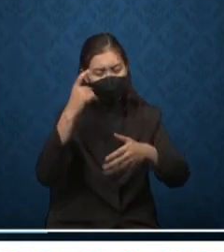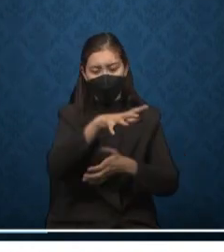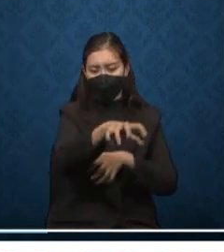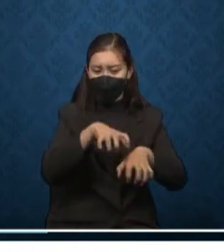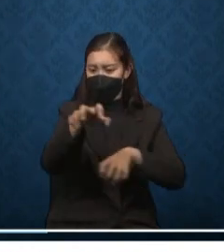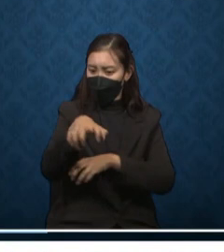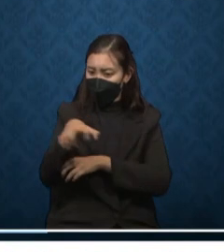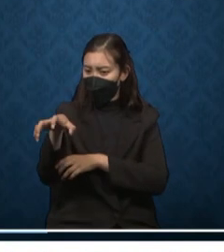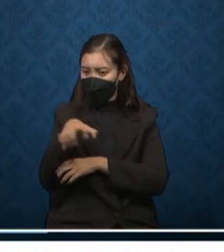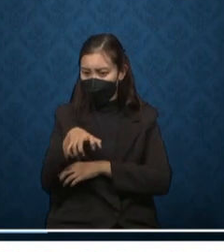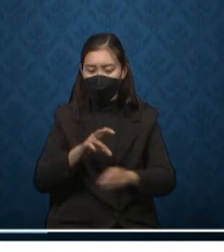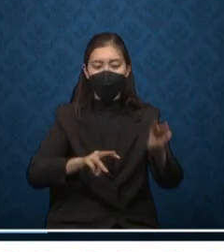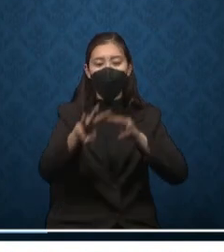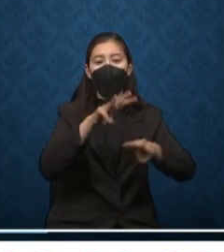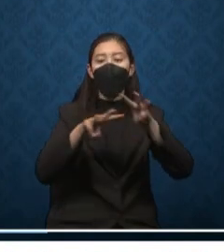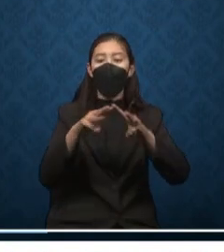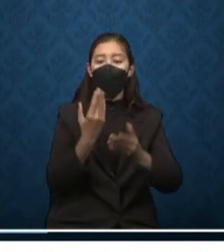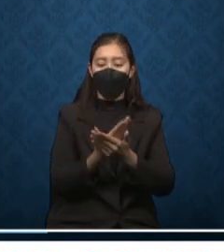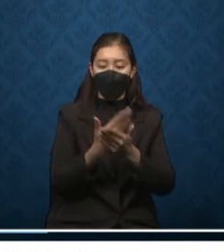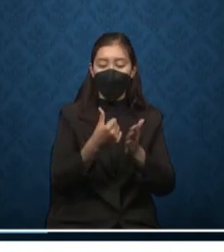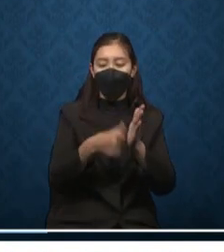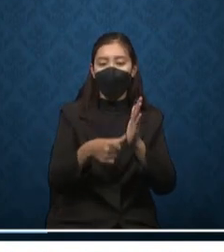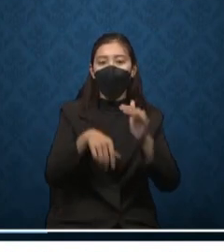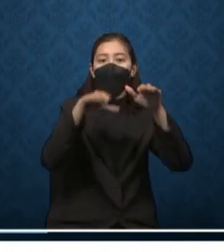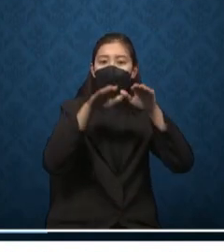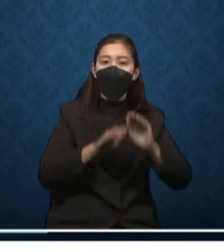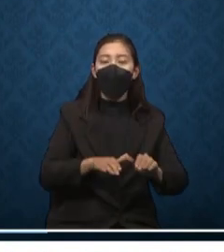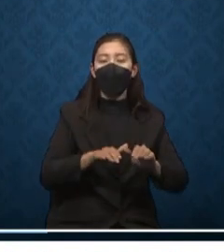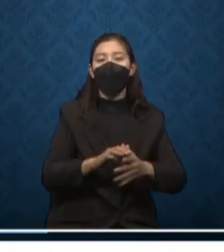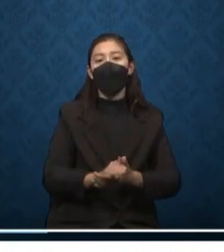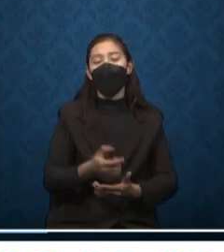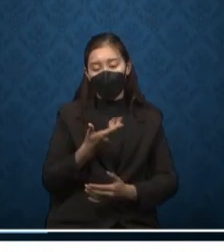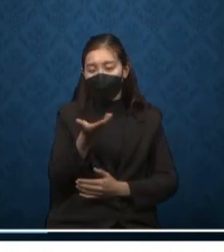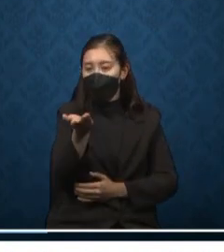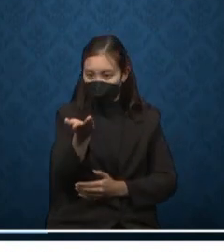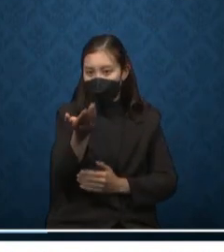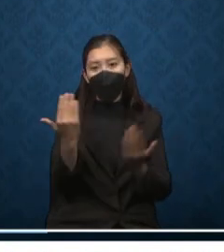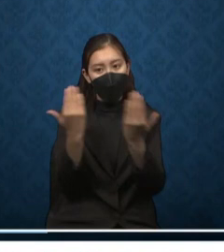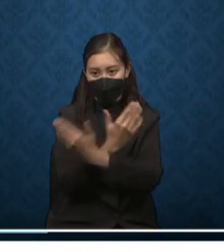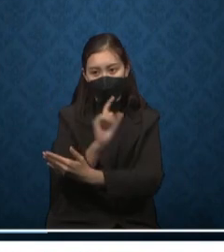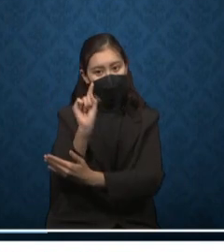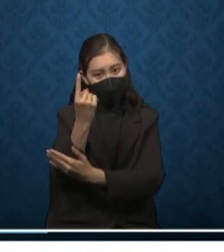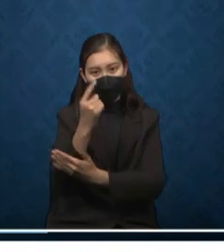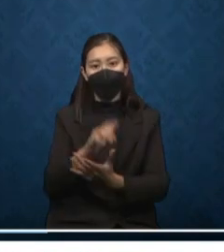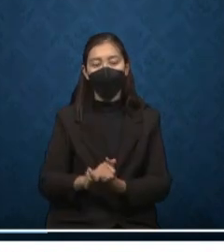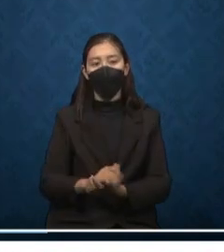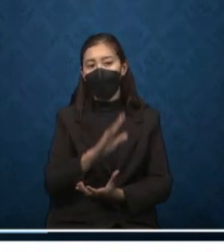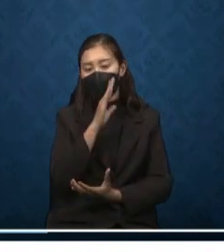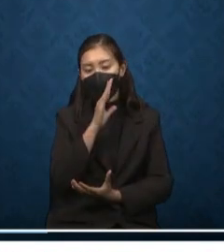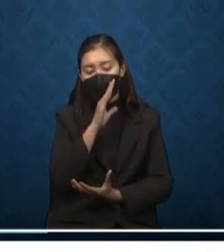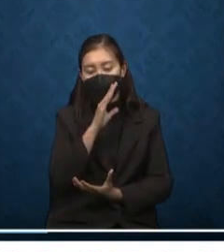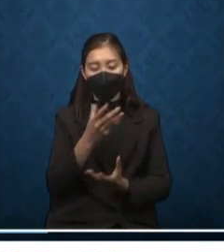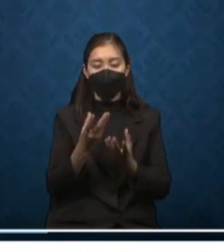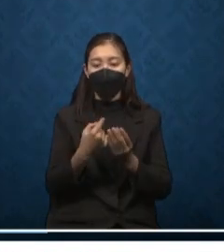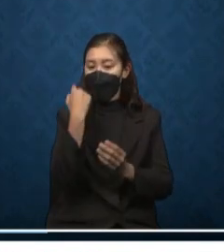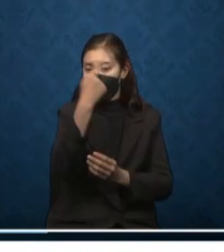ไม่ซึ่งก็มีทางเลือกได้สองทางครับโดยประมาณท่านประธานครับวิธีหนึ่งก็คือออกกติกายกเว้นพื้นที่ป่าชายเลนเพื่อท